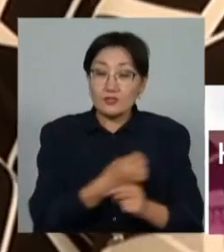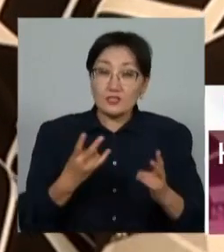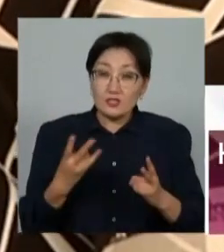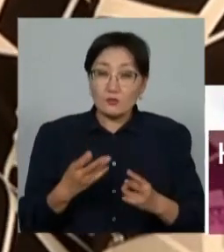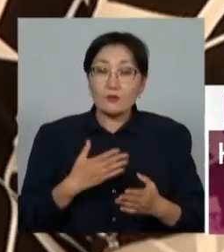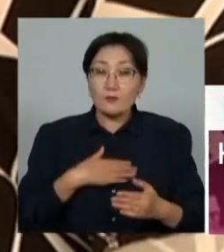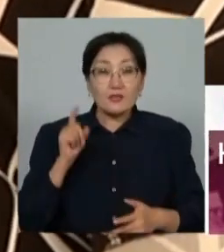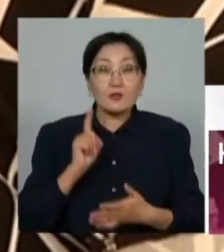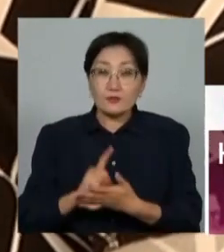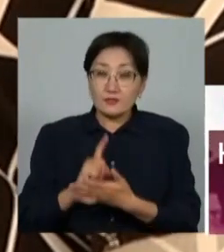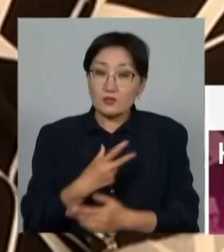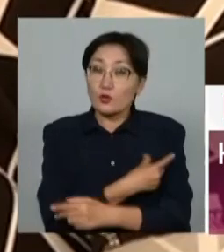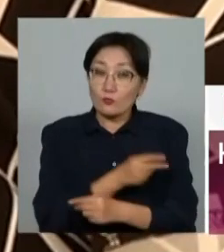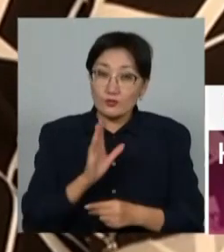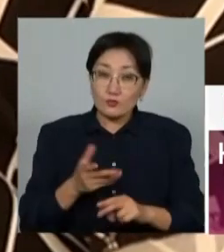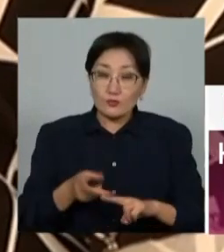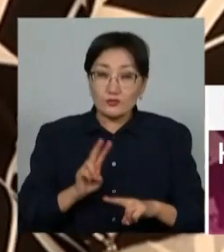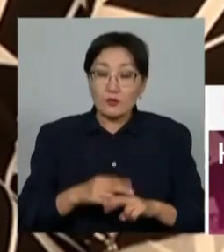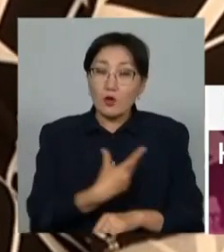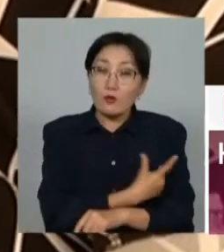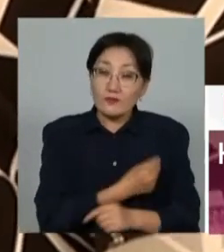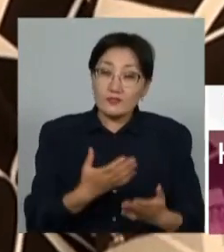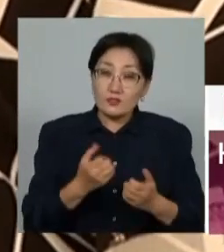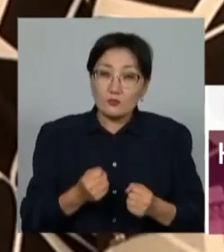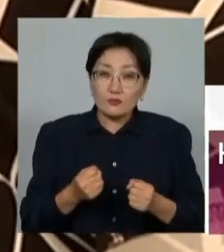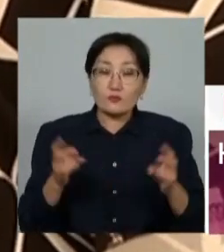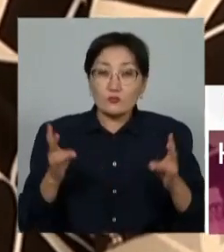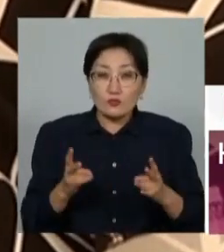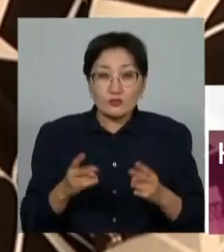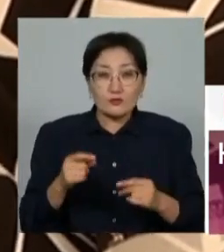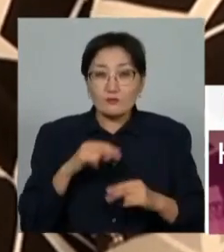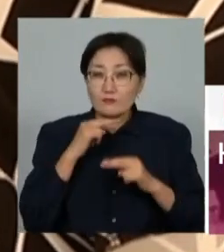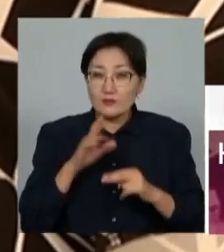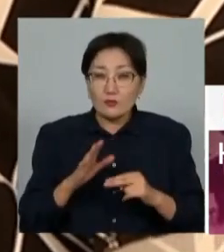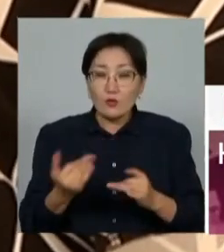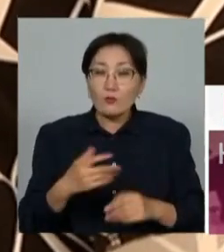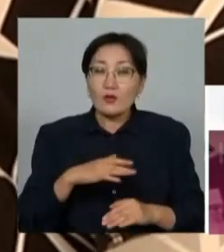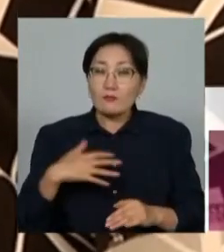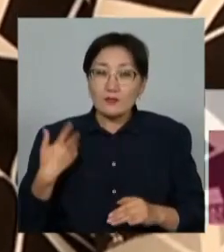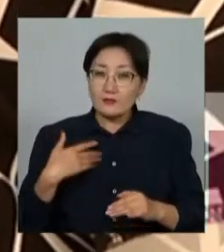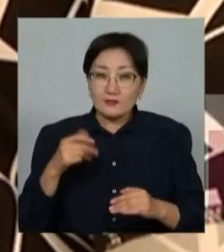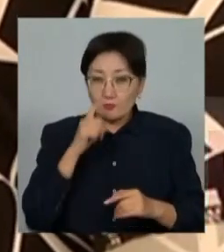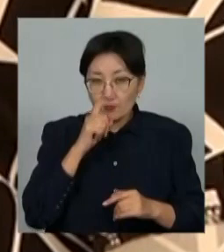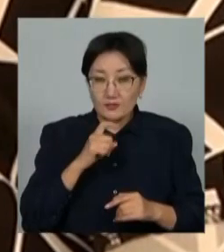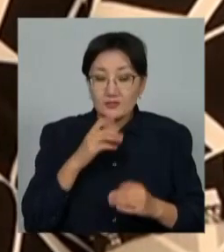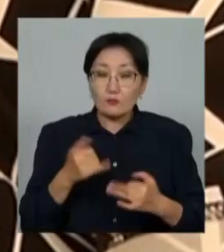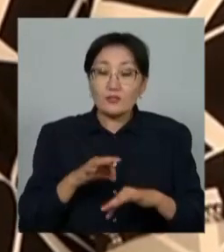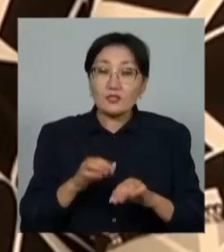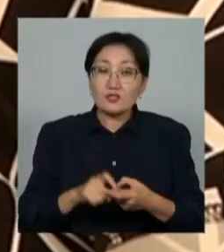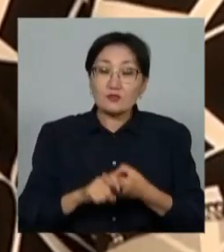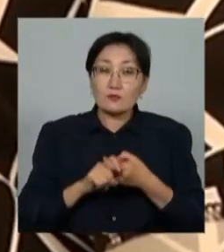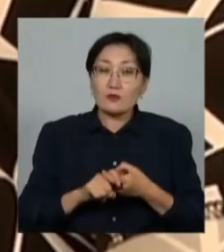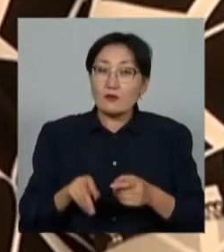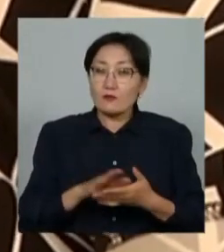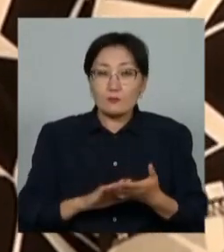болса, мен міндетті түрде салдырамын. Бұған дейін вакцина алу керегіне мән бермедім, себебі оның пайдасын түсінбедім. Ал коронавирусты жұғады деп